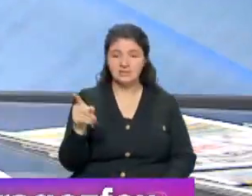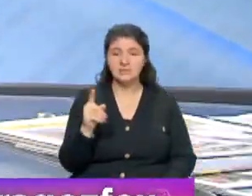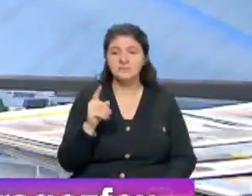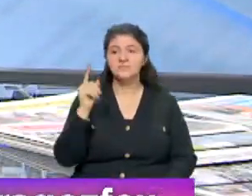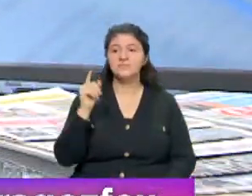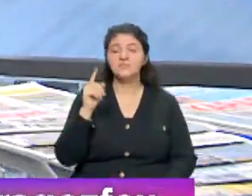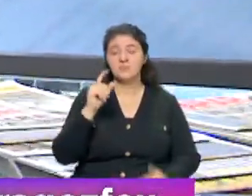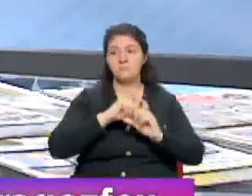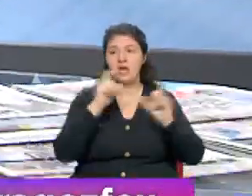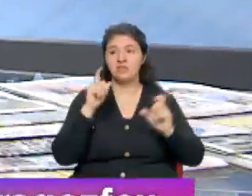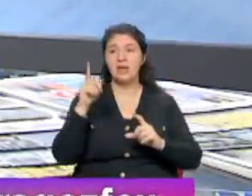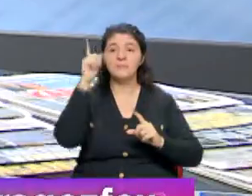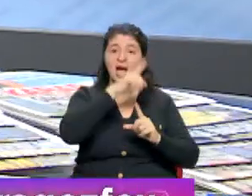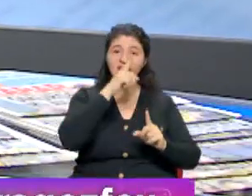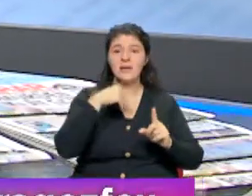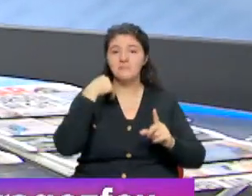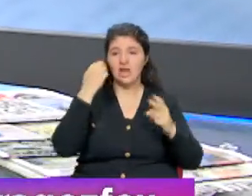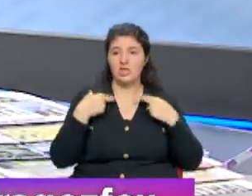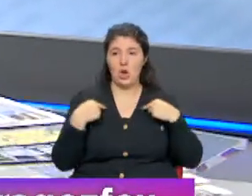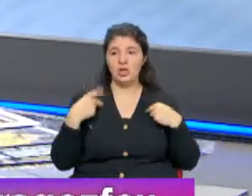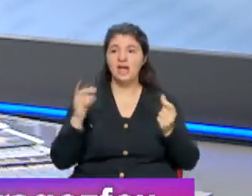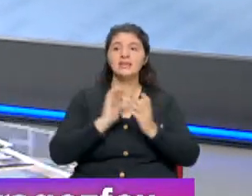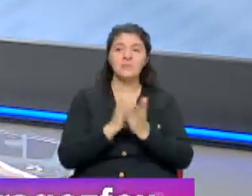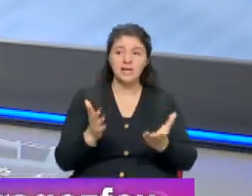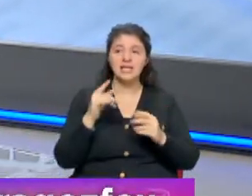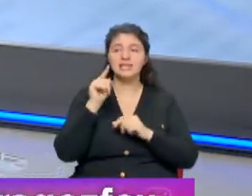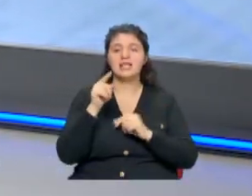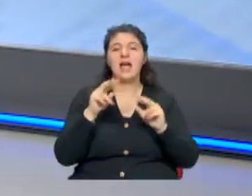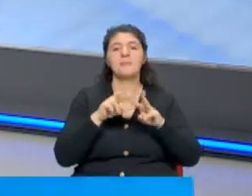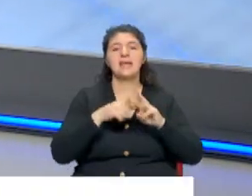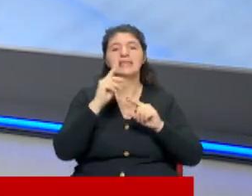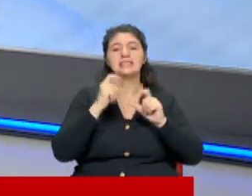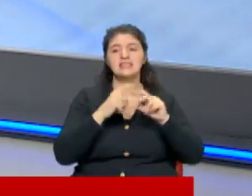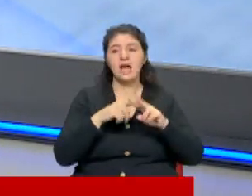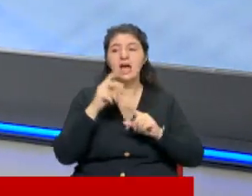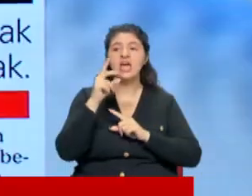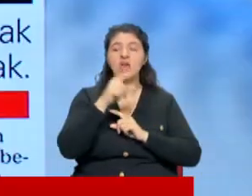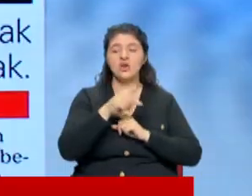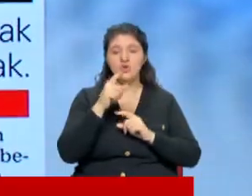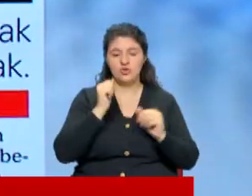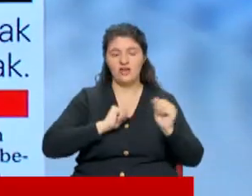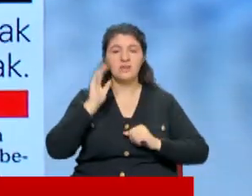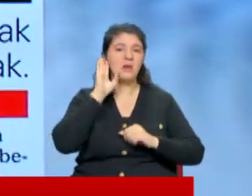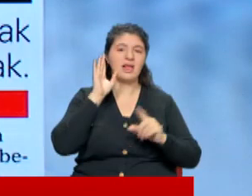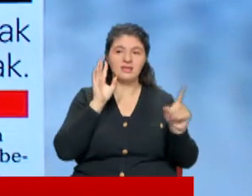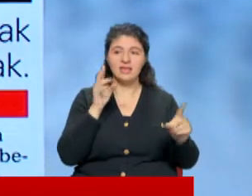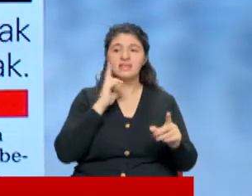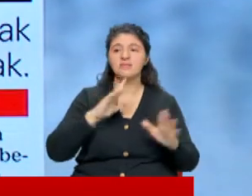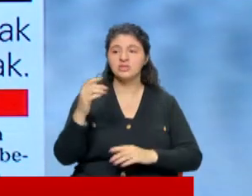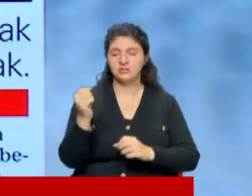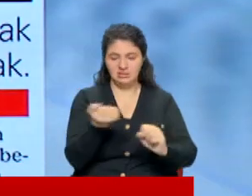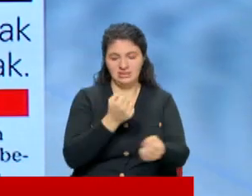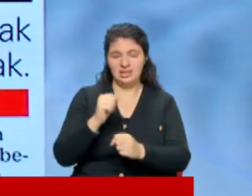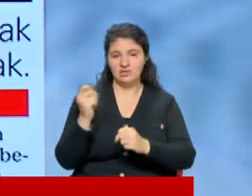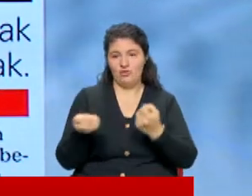haber manşette maviden beyaz önlüğe Tebrikler sana Melisa İnönü Üniversitesi Tıp Fakültesinde temizlik görevlisi olarak